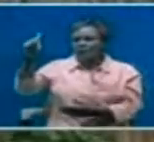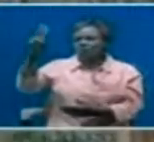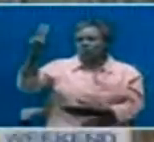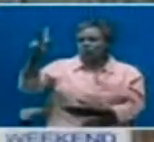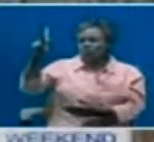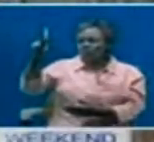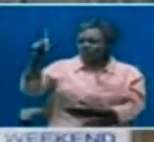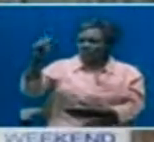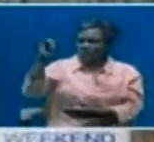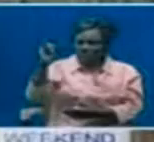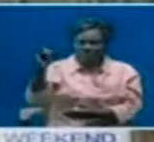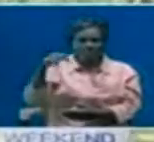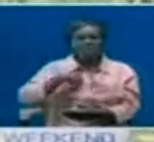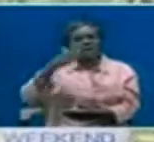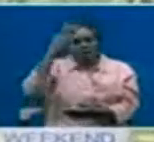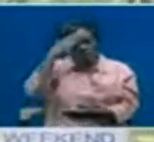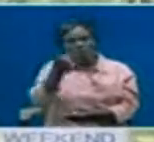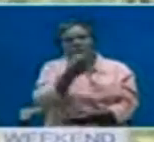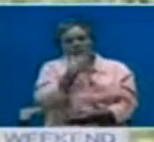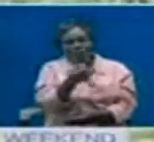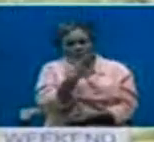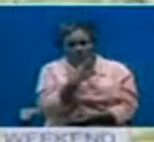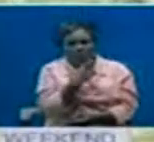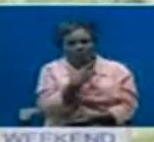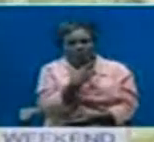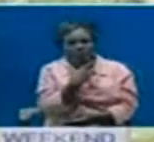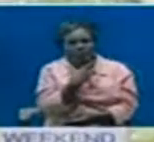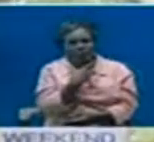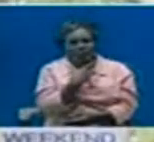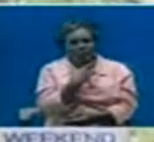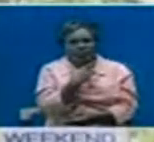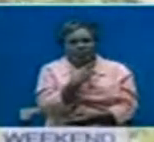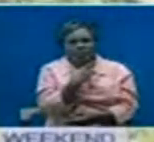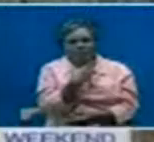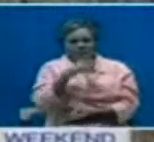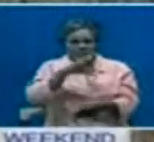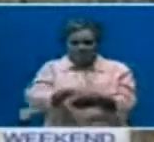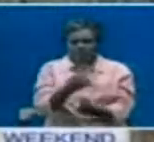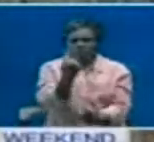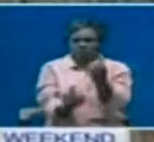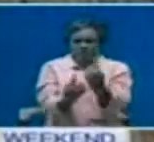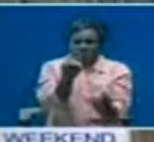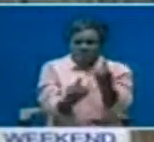Sasa mimi nikatiwa ile dawa. ikatolewa hiyo dawa ikashamushwa